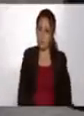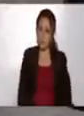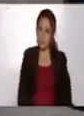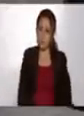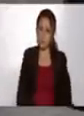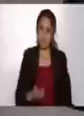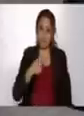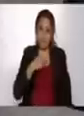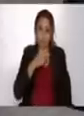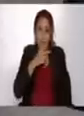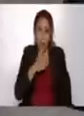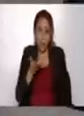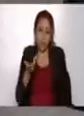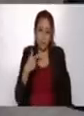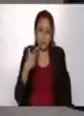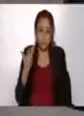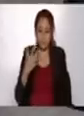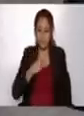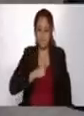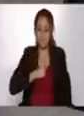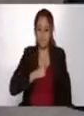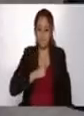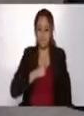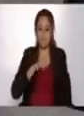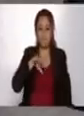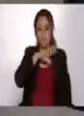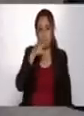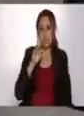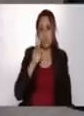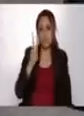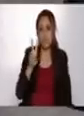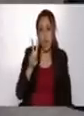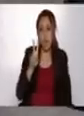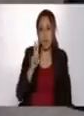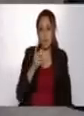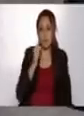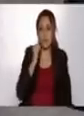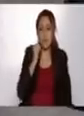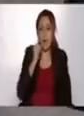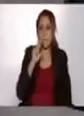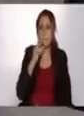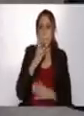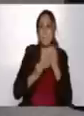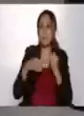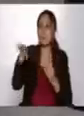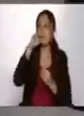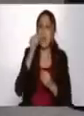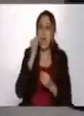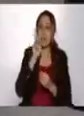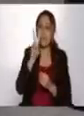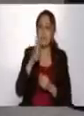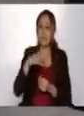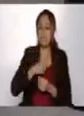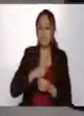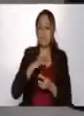الحقيقة ما عنديش كلام أقوله، أنا واثق إن كل واحد منكم في لحظة من اللحظات ممكن يحس إن الحبيبة دي بنته، ساعتها هيشعر إن